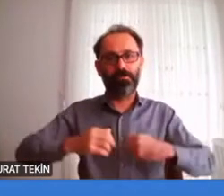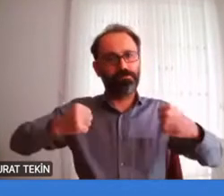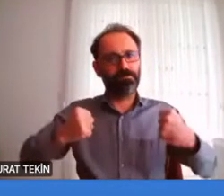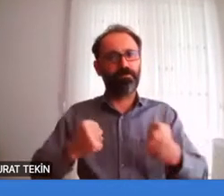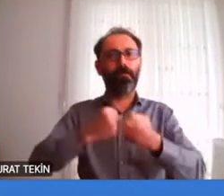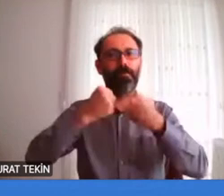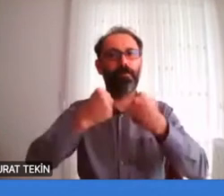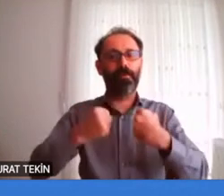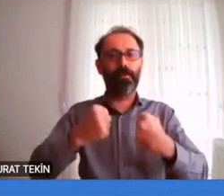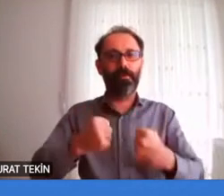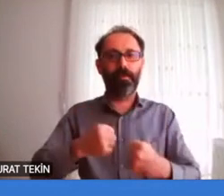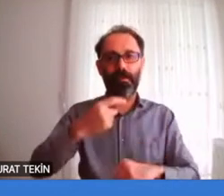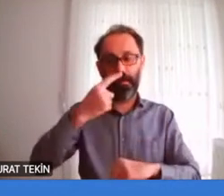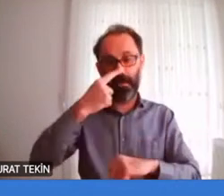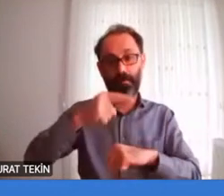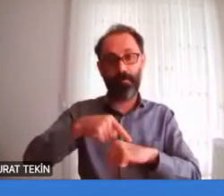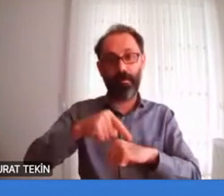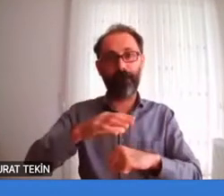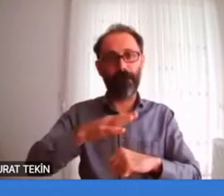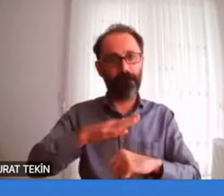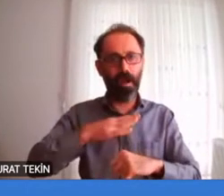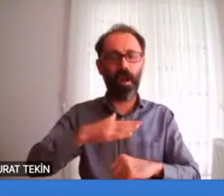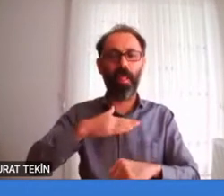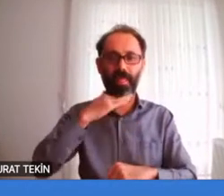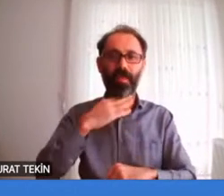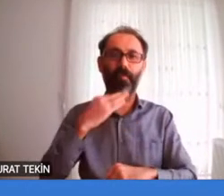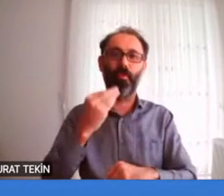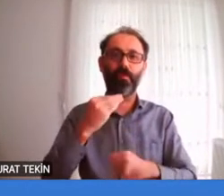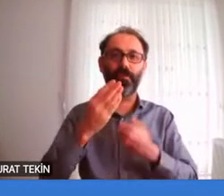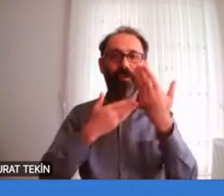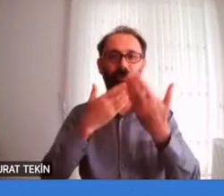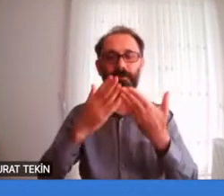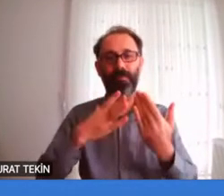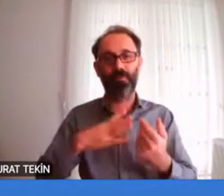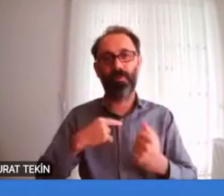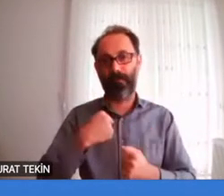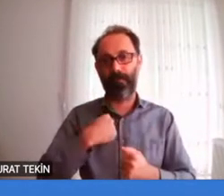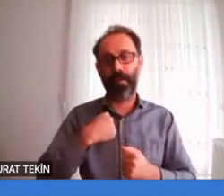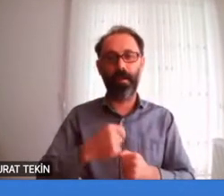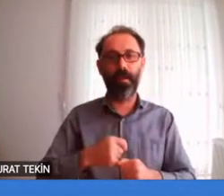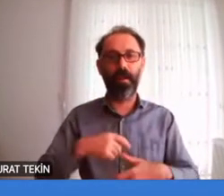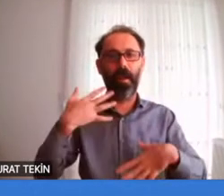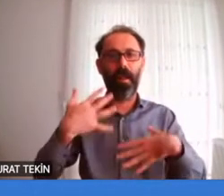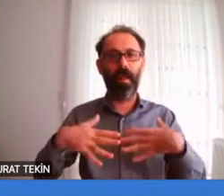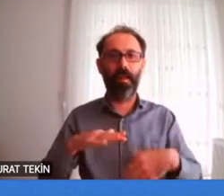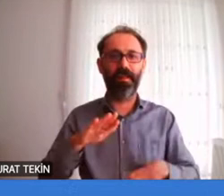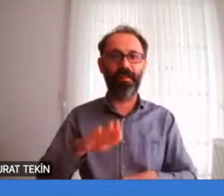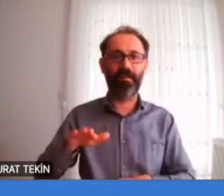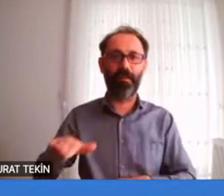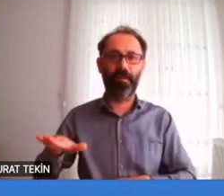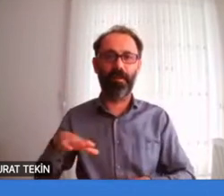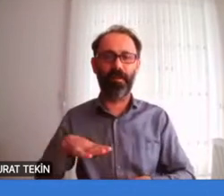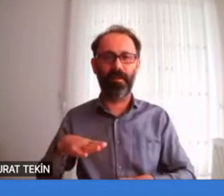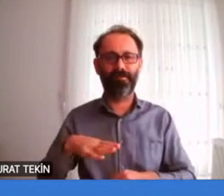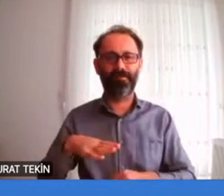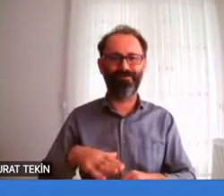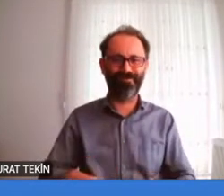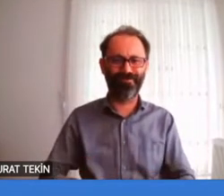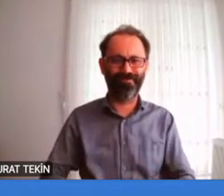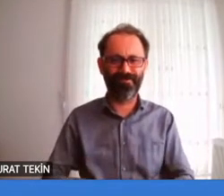gururlandıracağınızı bize olan inancımızın tam olduğunu da belirtmek istiyorum. Engelli öğrencilerin